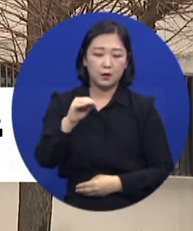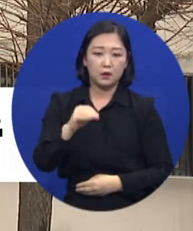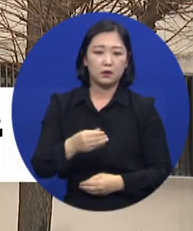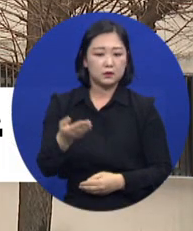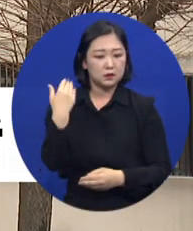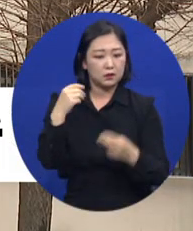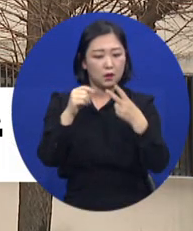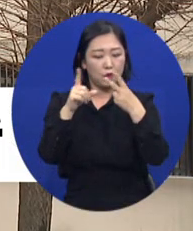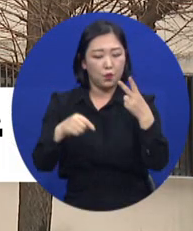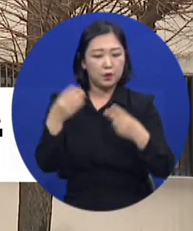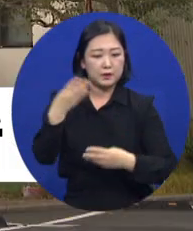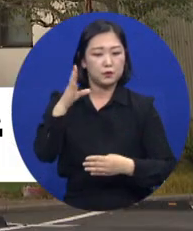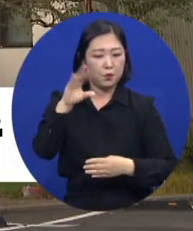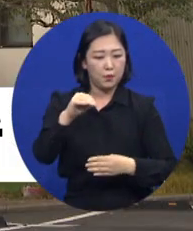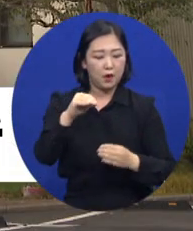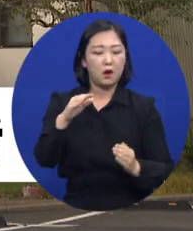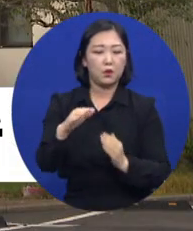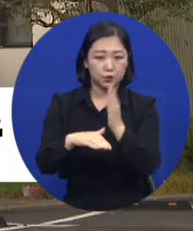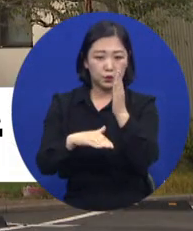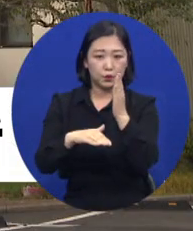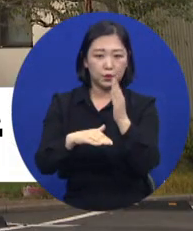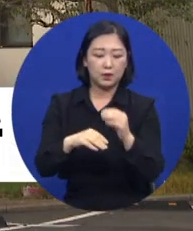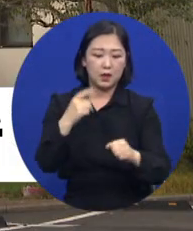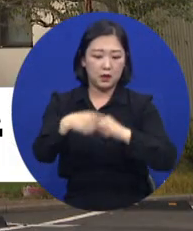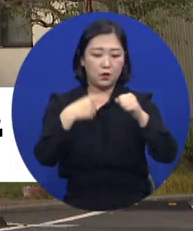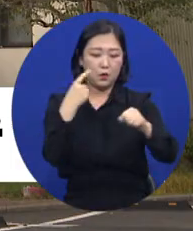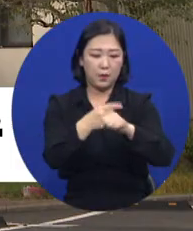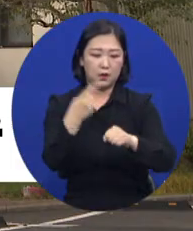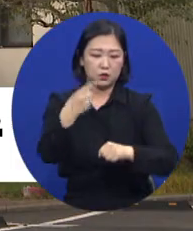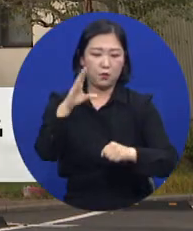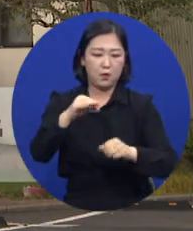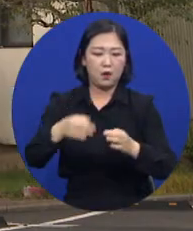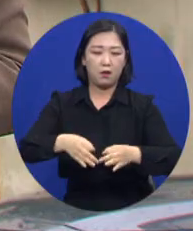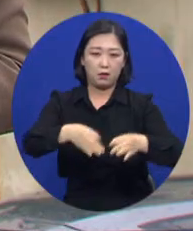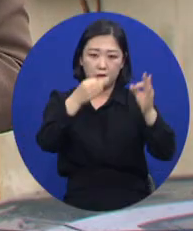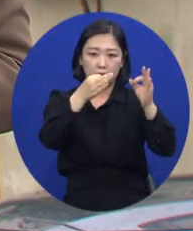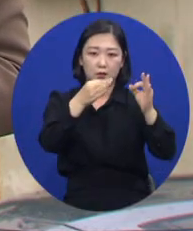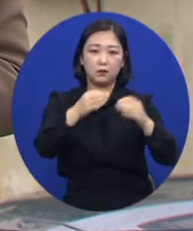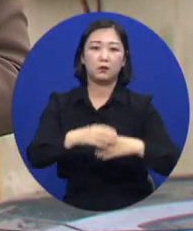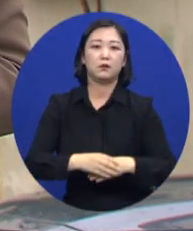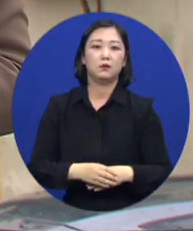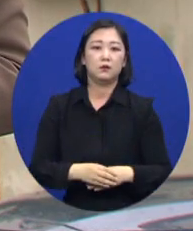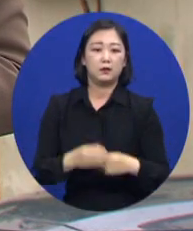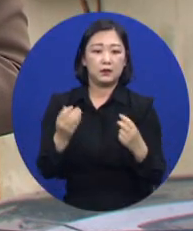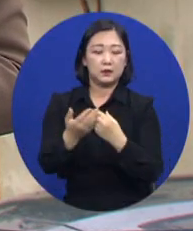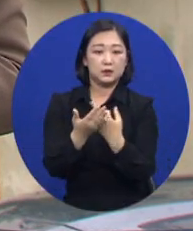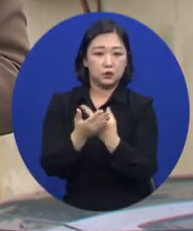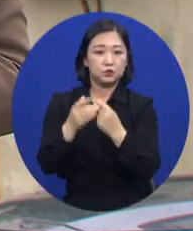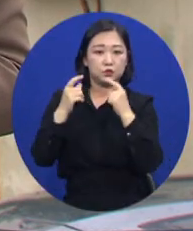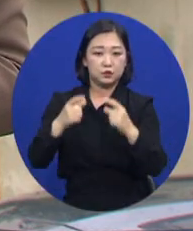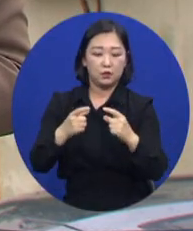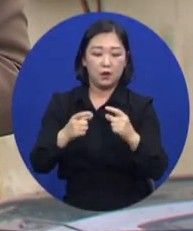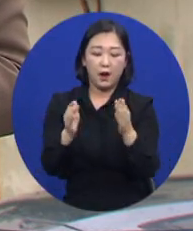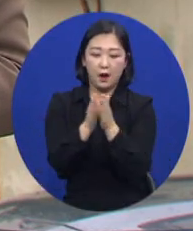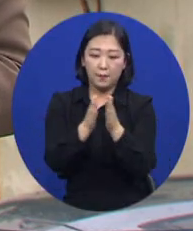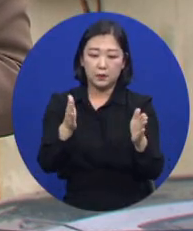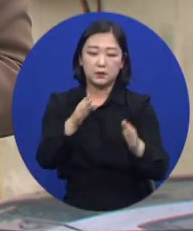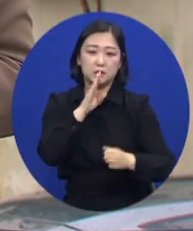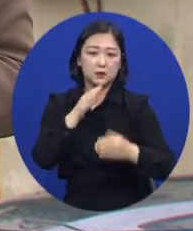지난해 2월 3천만 원 선을 돌파한 뒤 1년 만에 1천만 원이 뛰었습니다. 제주 지역 아파트 실거래